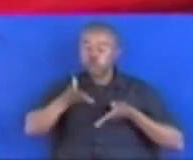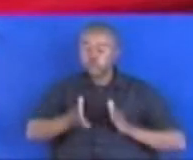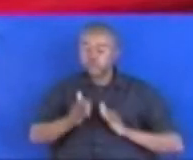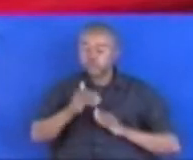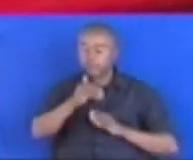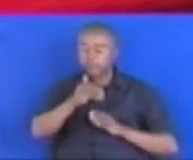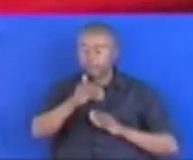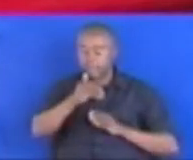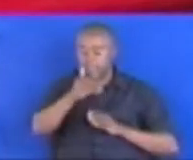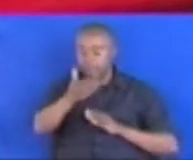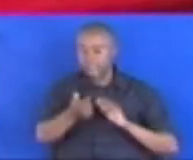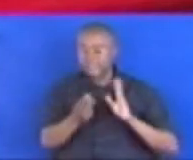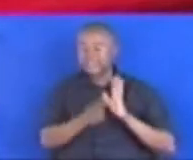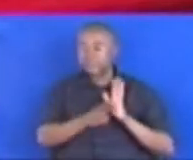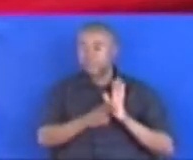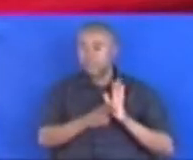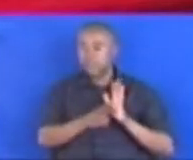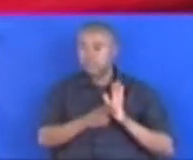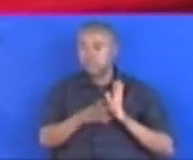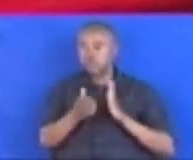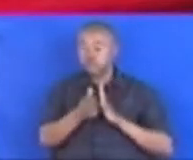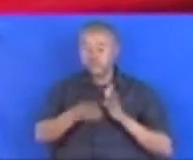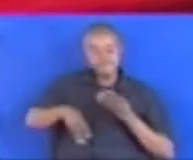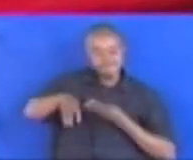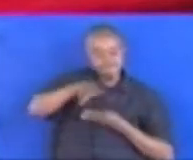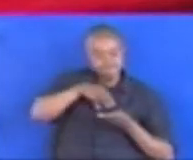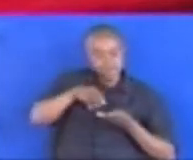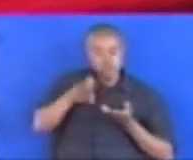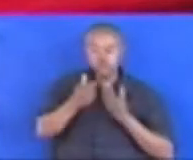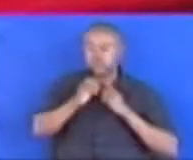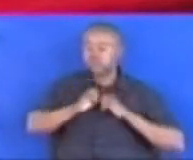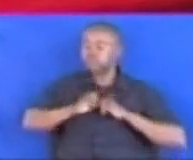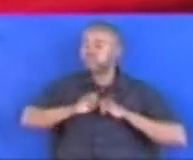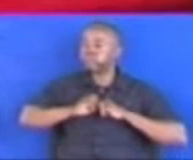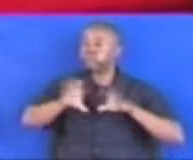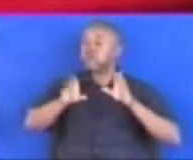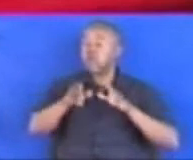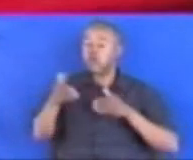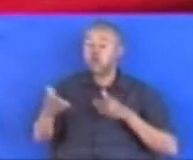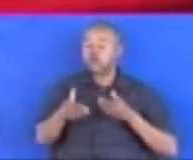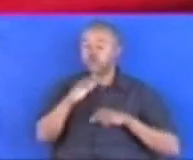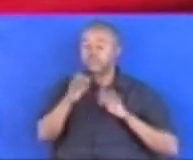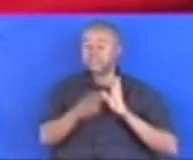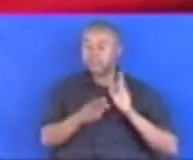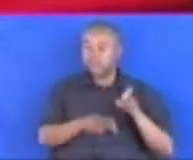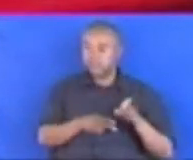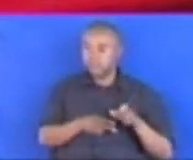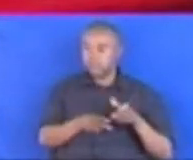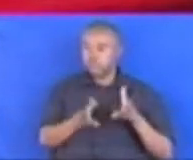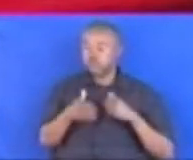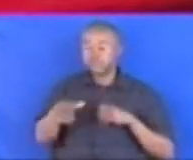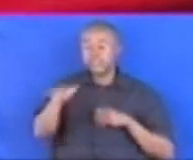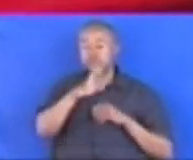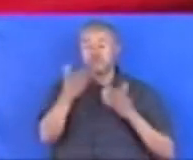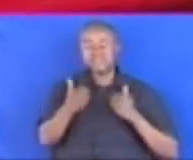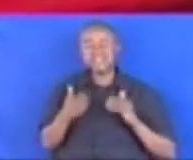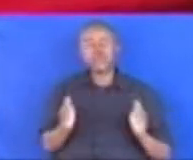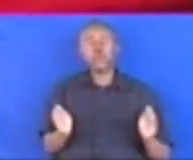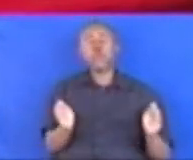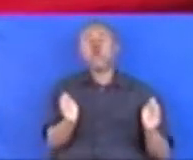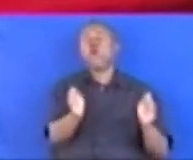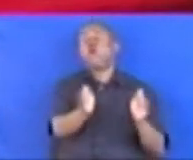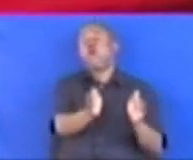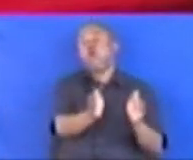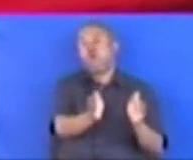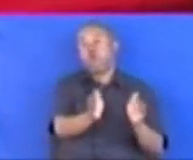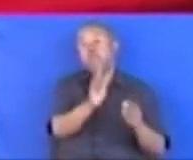ili wasichangamane na wengine ili kuepuka kusababisha maambukizi kwao kutokana na eneo la sasa kuwa dogo, na hii